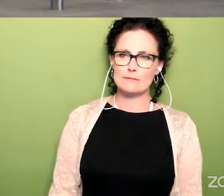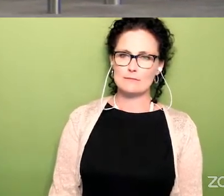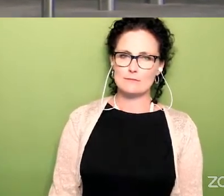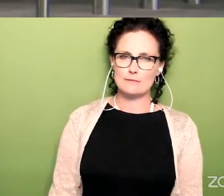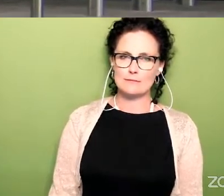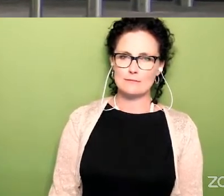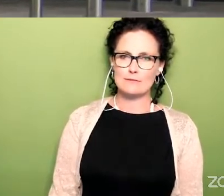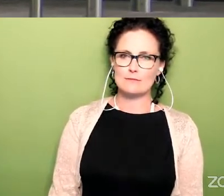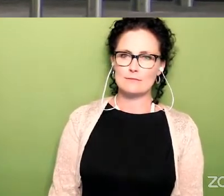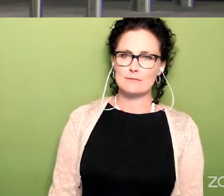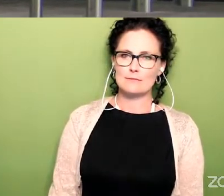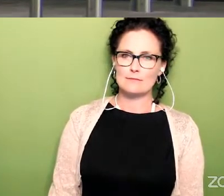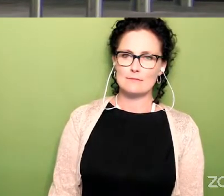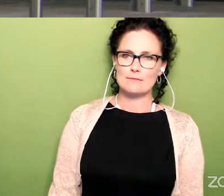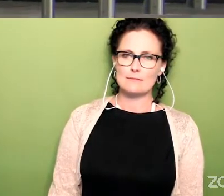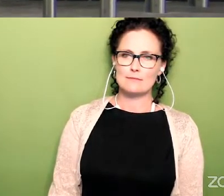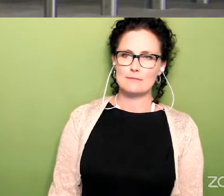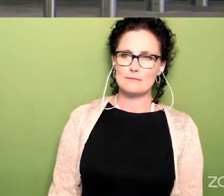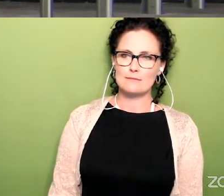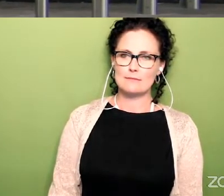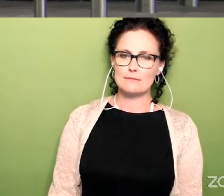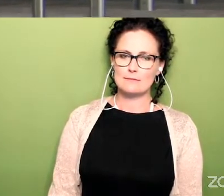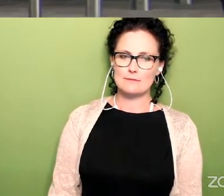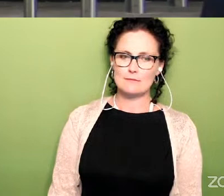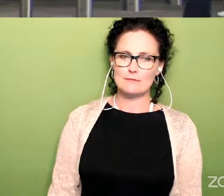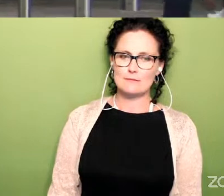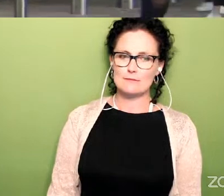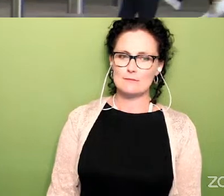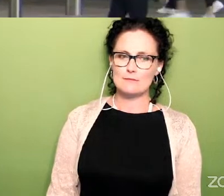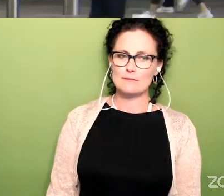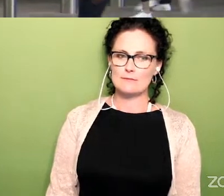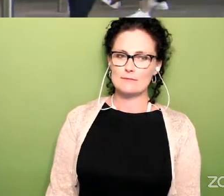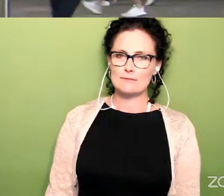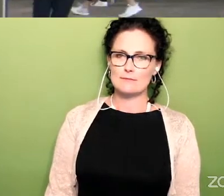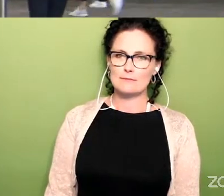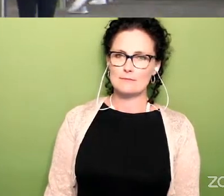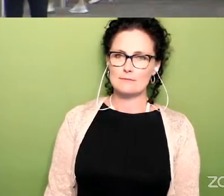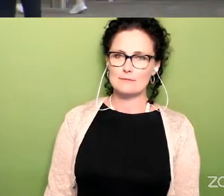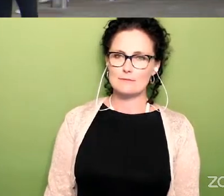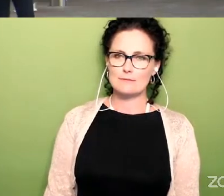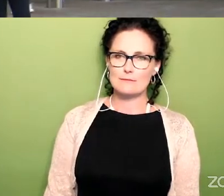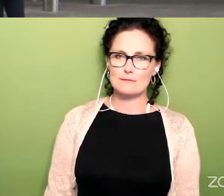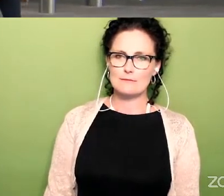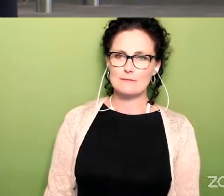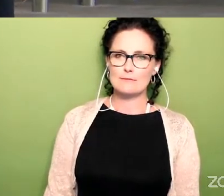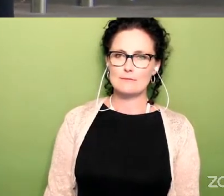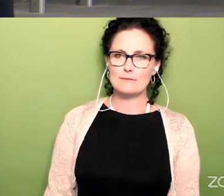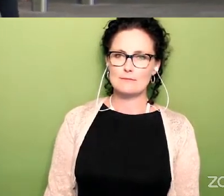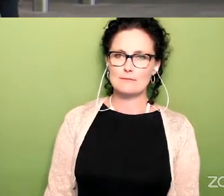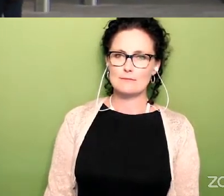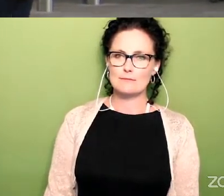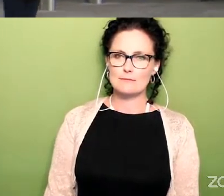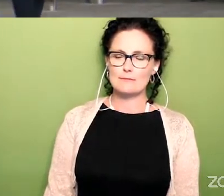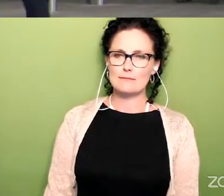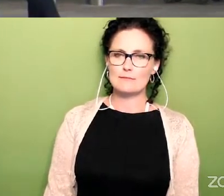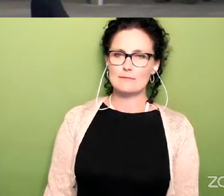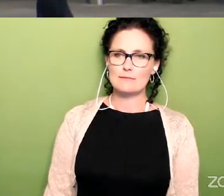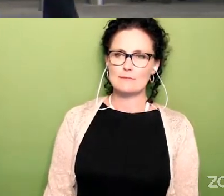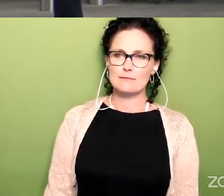कम नहीं है, अगर दुश्मन दुश्मन जमाना